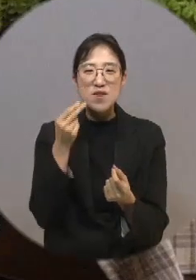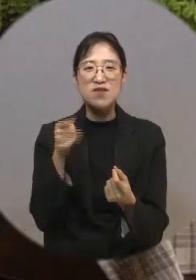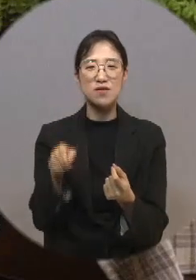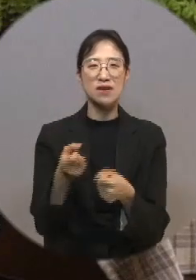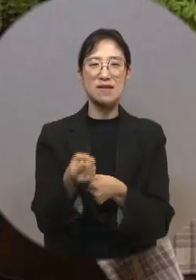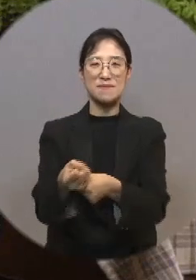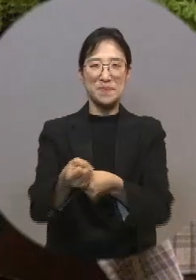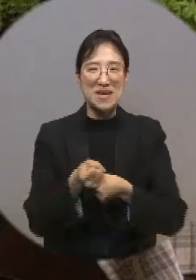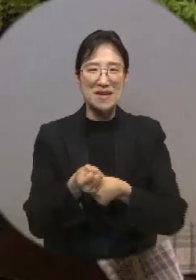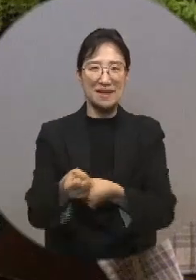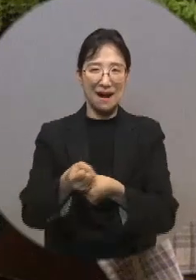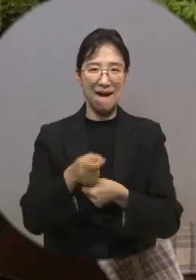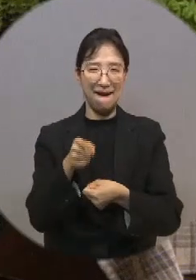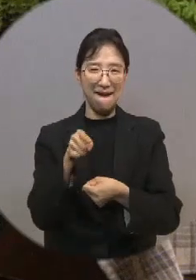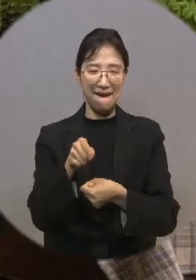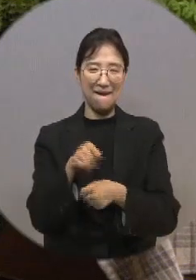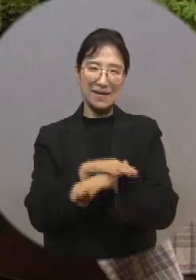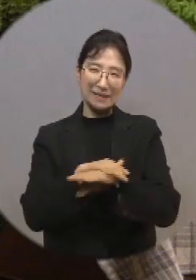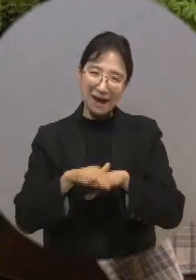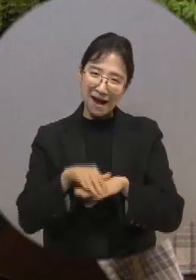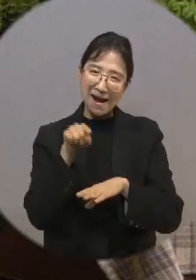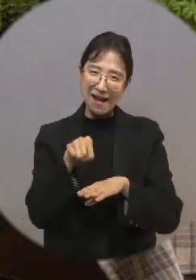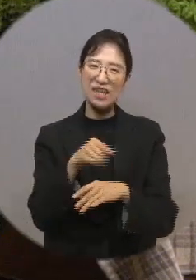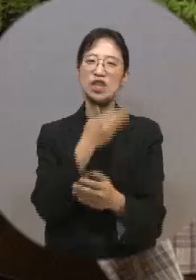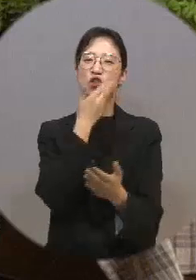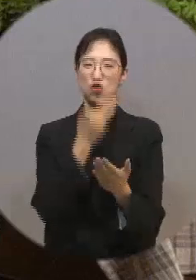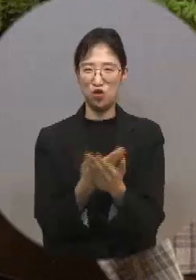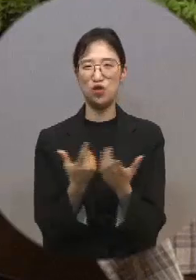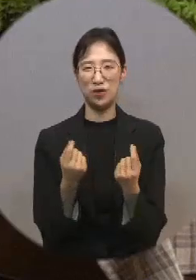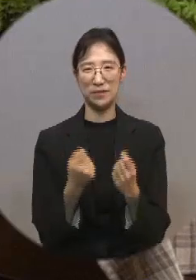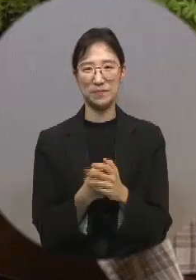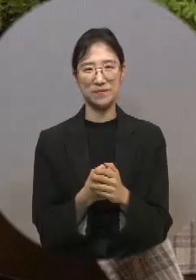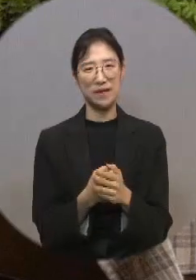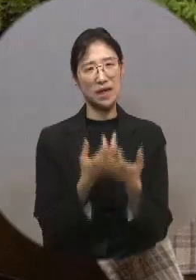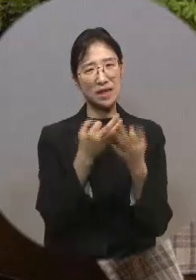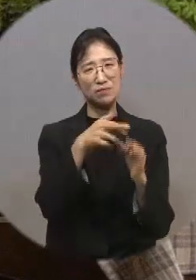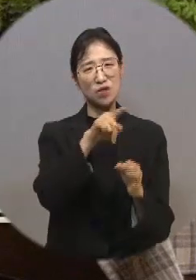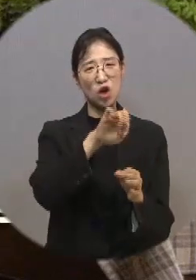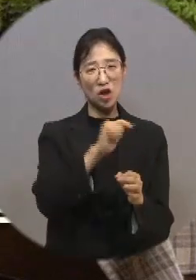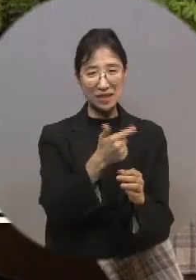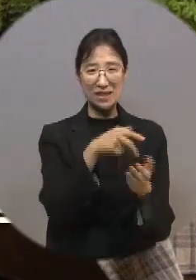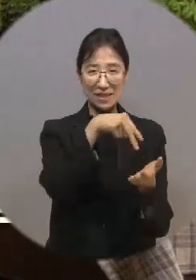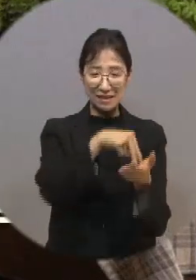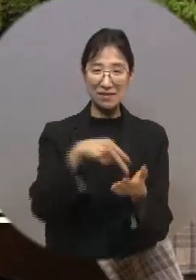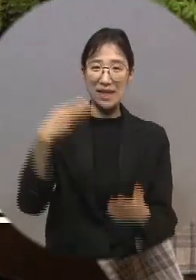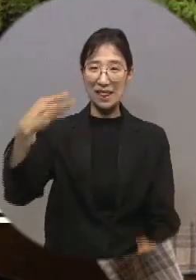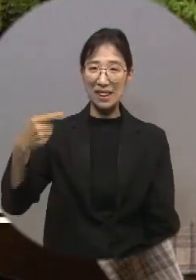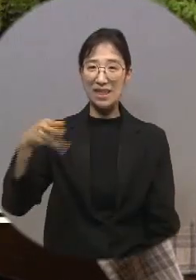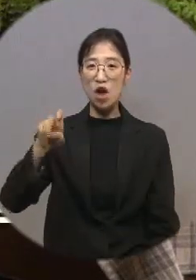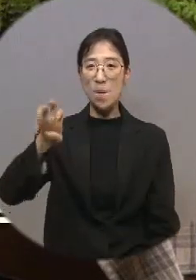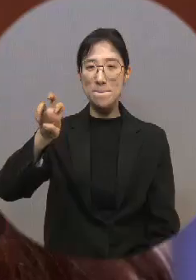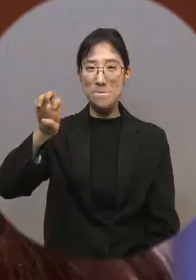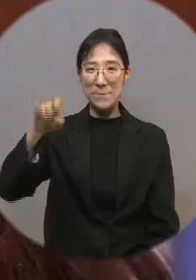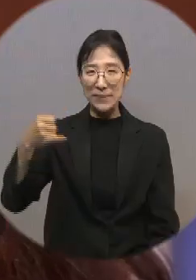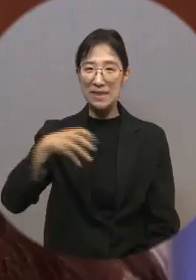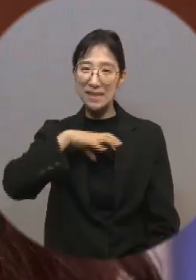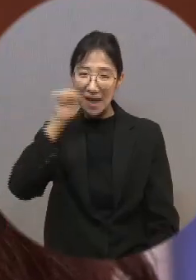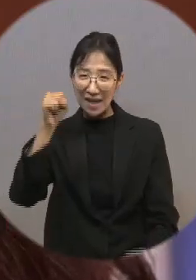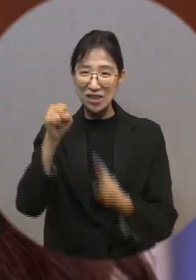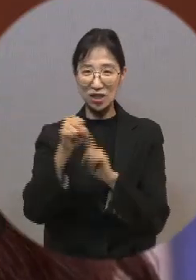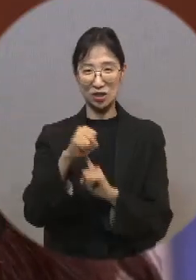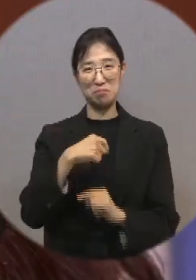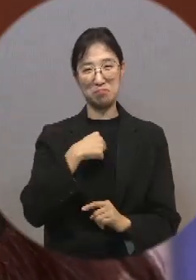얼마나 잘하느냐가 이제 북한에게는 아주 중요한 사안입니다. 그래도 김정은 입장에서는 트럼프가 당선된 게 좋은 걸까요? 왜냐하면